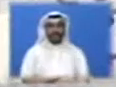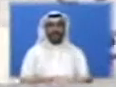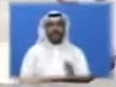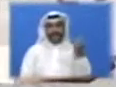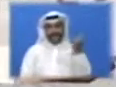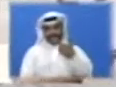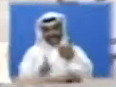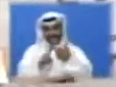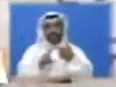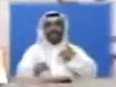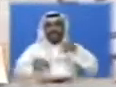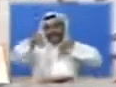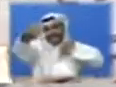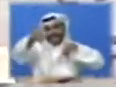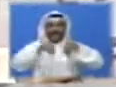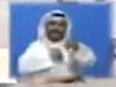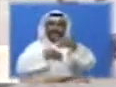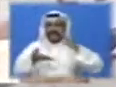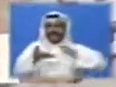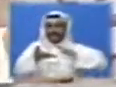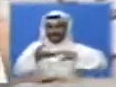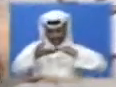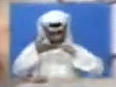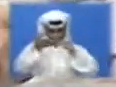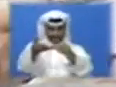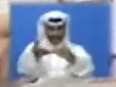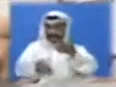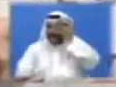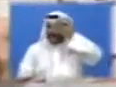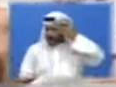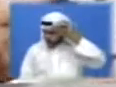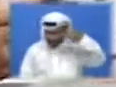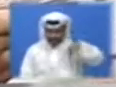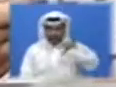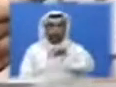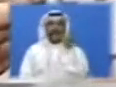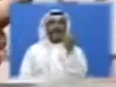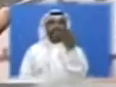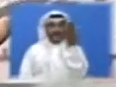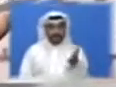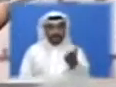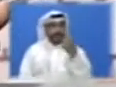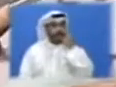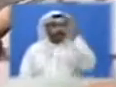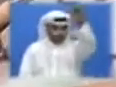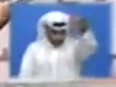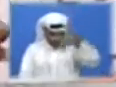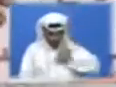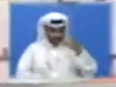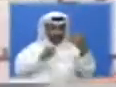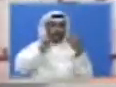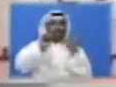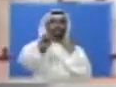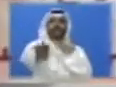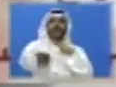يتعلق في نظام الإعارة، حيث أن هناك العديد من الخبرات اللي موجودة في دول مجلس التعاون، وتم تكليف